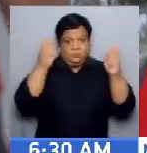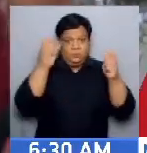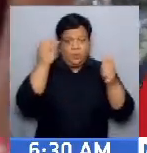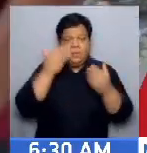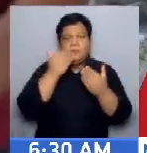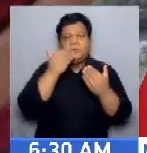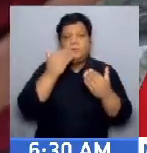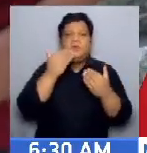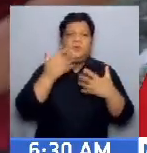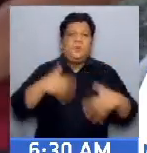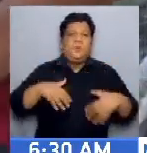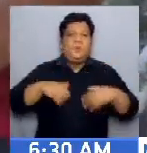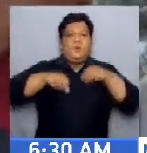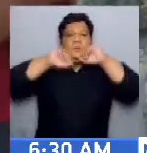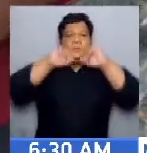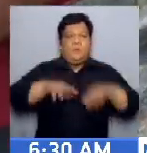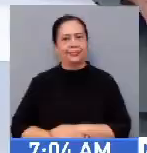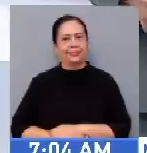at sakahan.